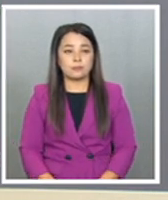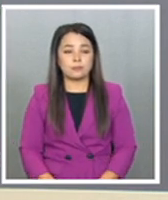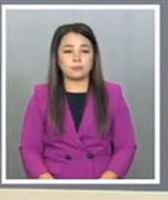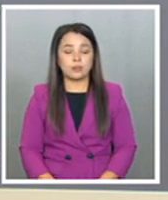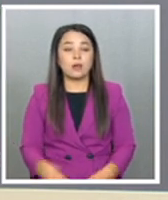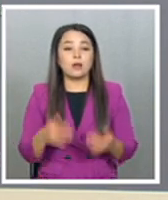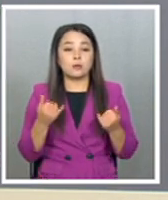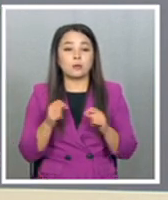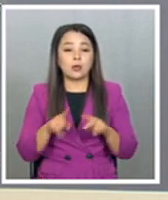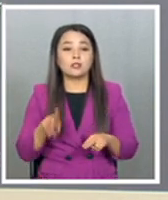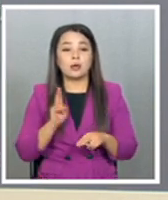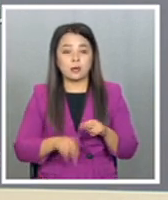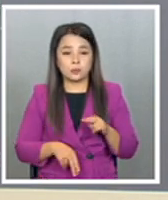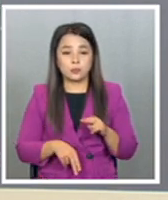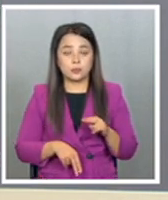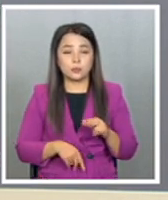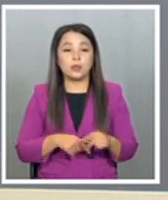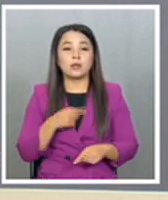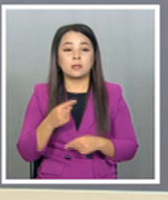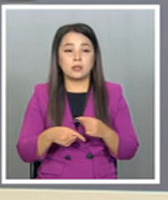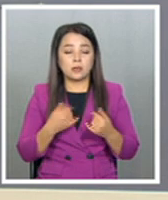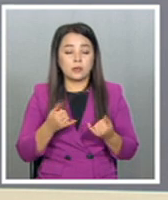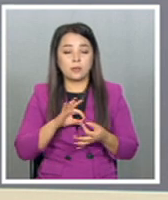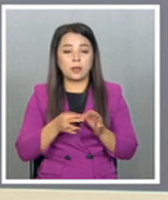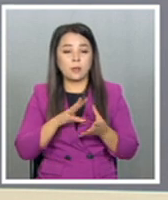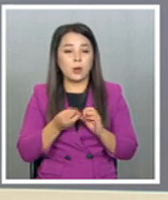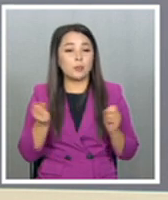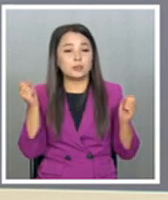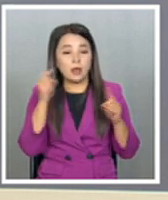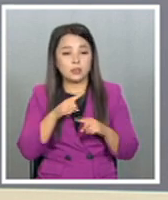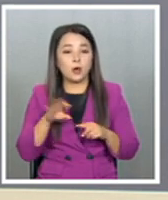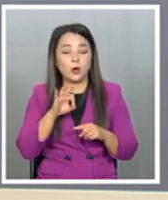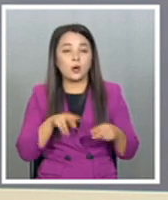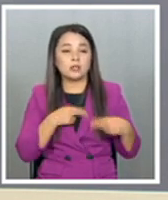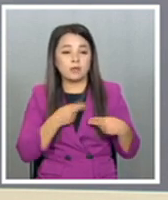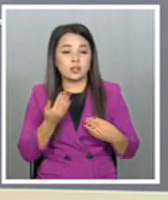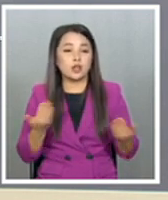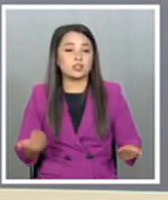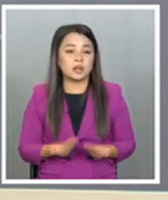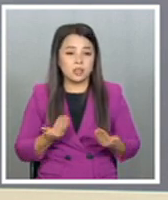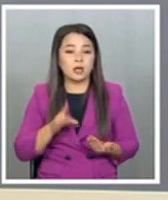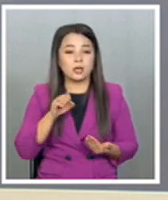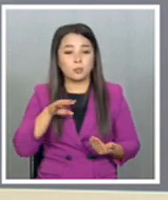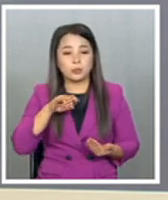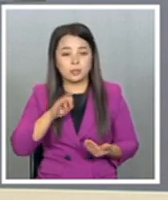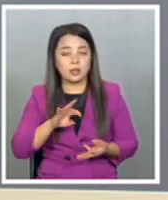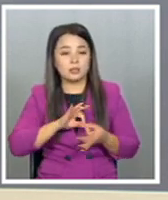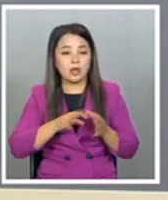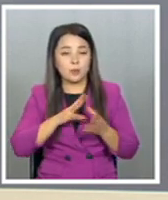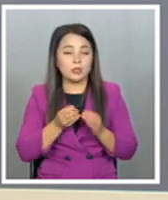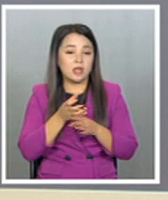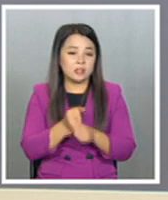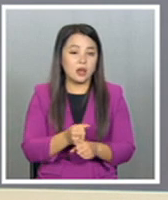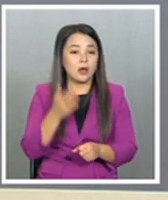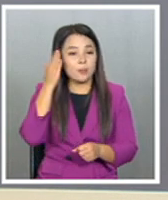На этом наш урок подошел к концу. Сегодня вы узнали о творческом и жизненном пути Распутина, узнали о содержании и